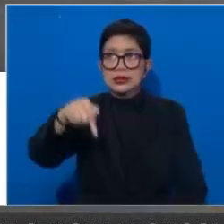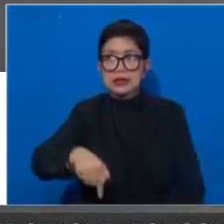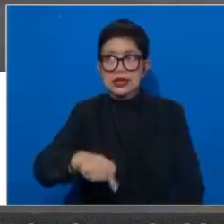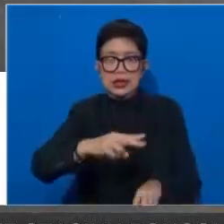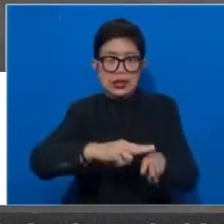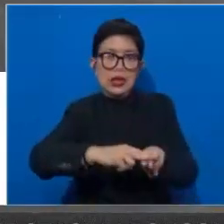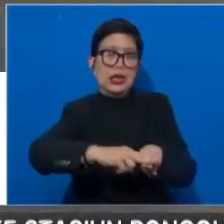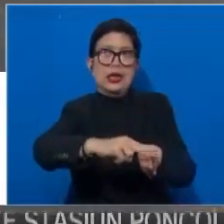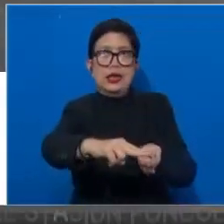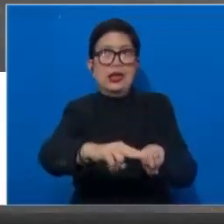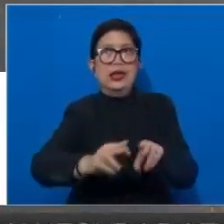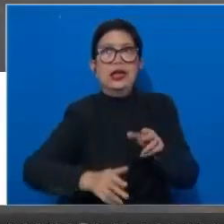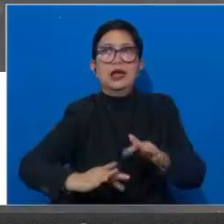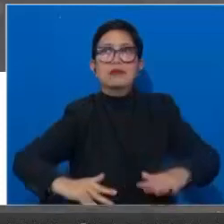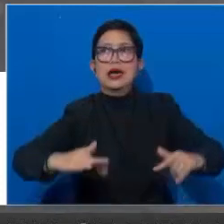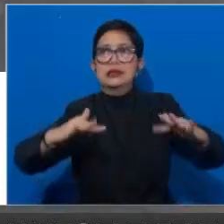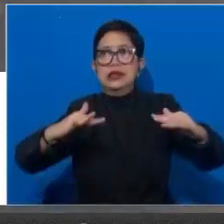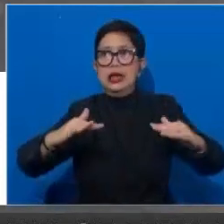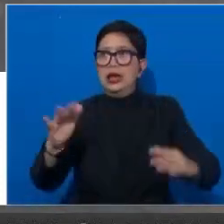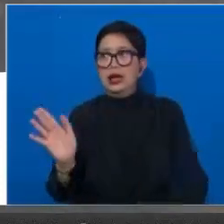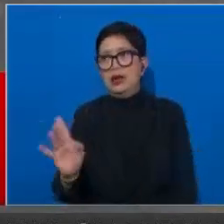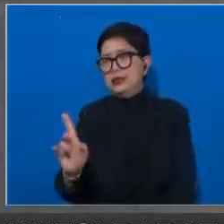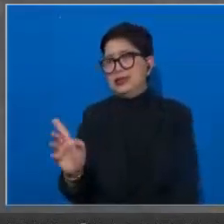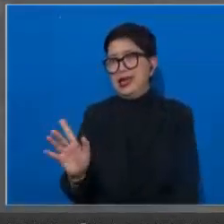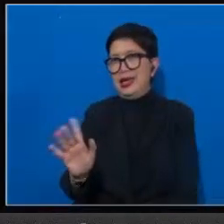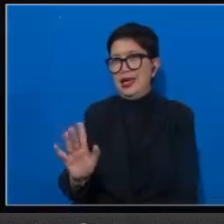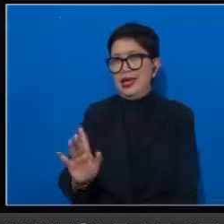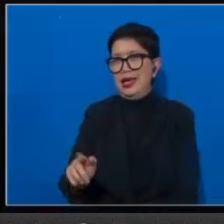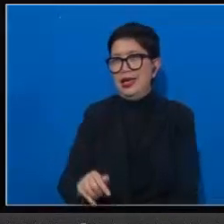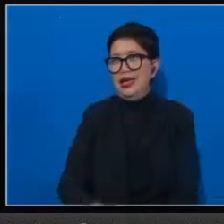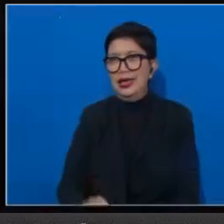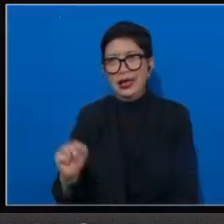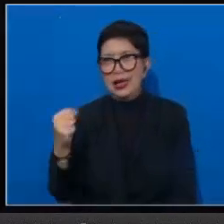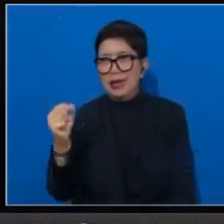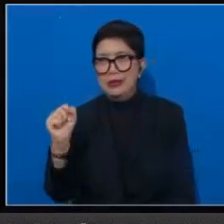rel terendam banjir. Tim Liputan CNN Indonesia. Banjir.